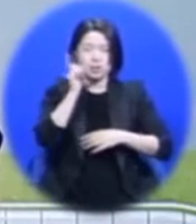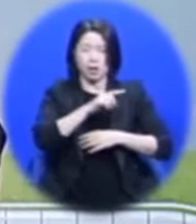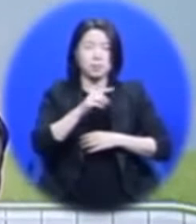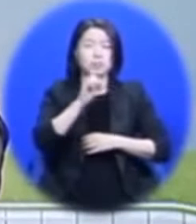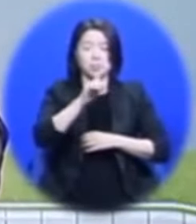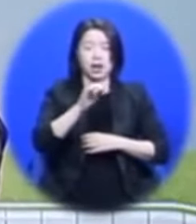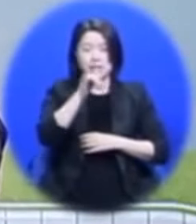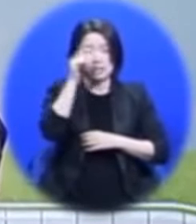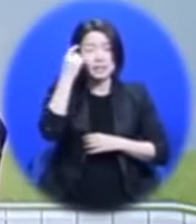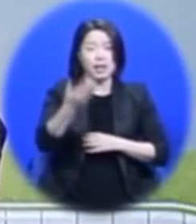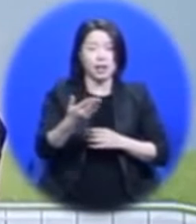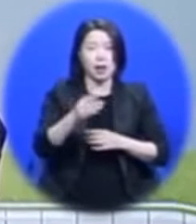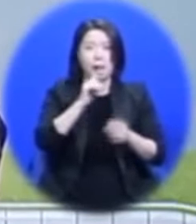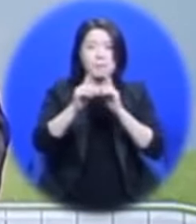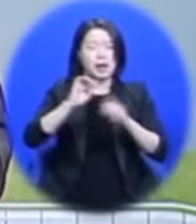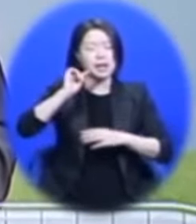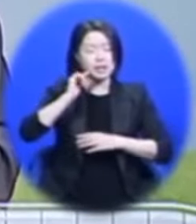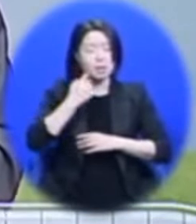이쁘게 해야지.